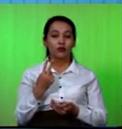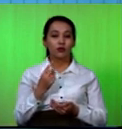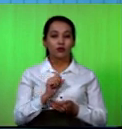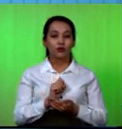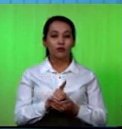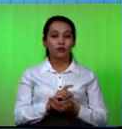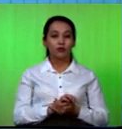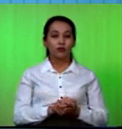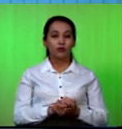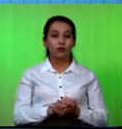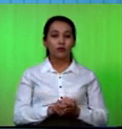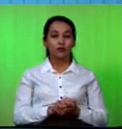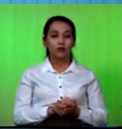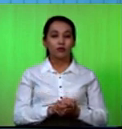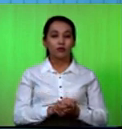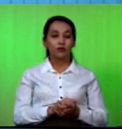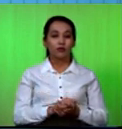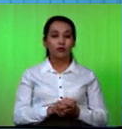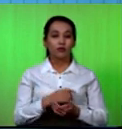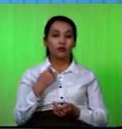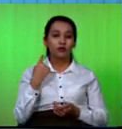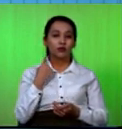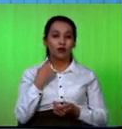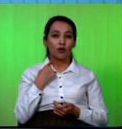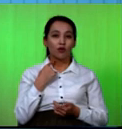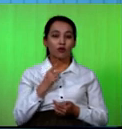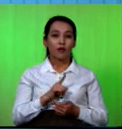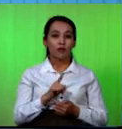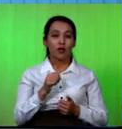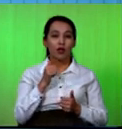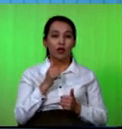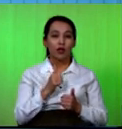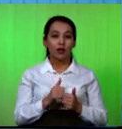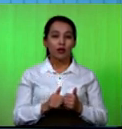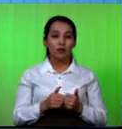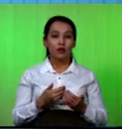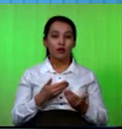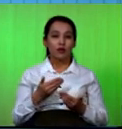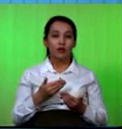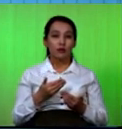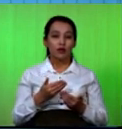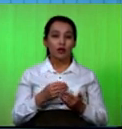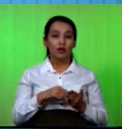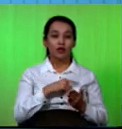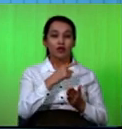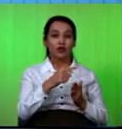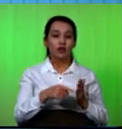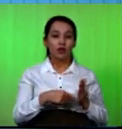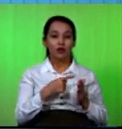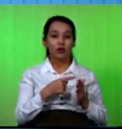topshiriq. Soat mili har bir qadamda aylananing chorak qismiga